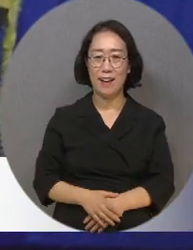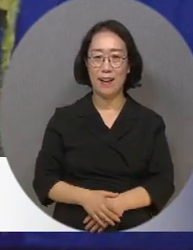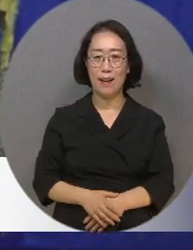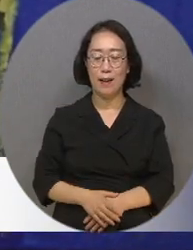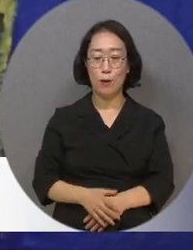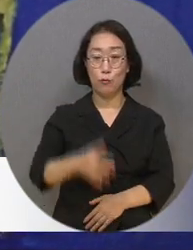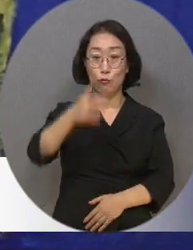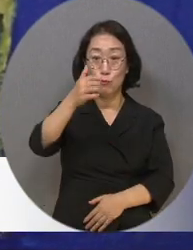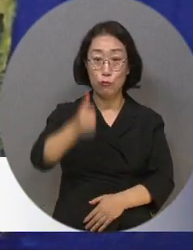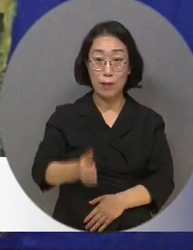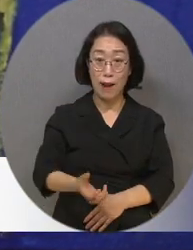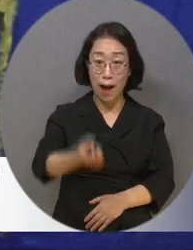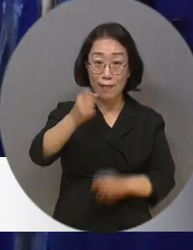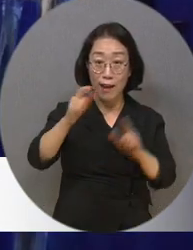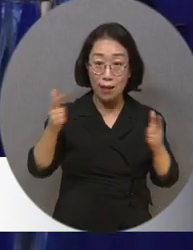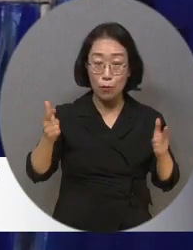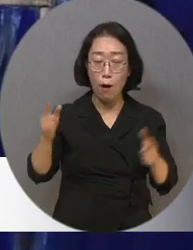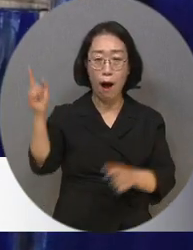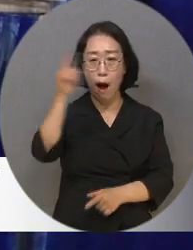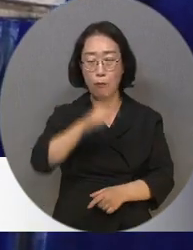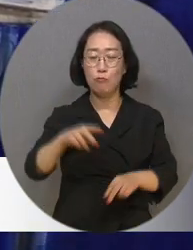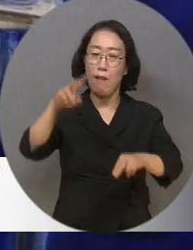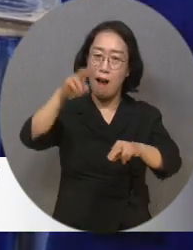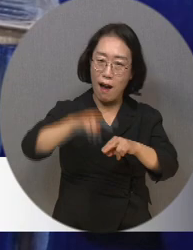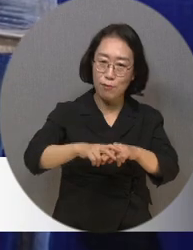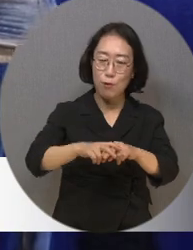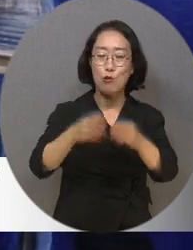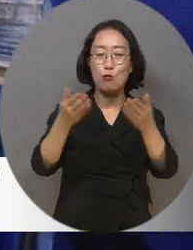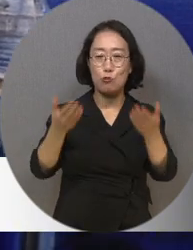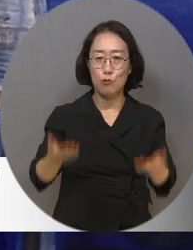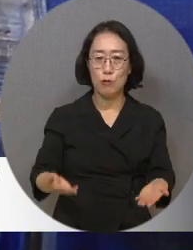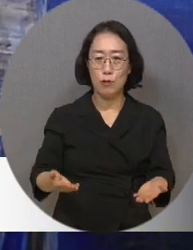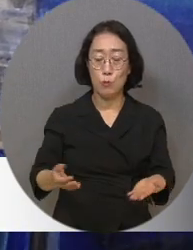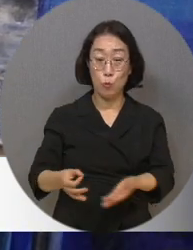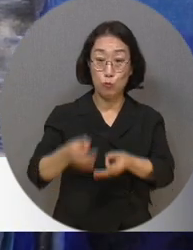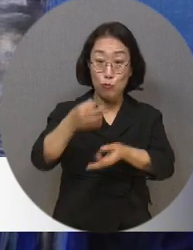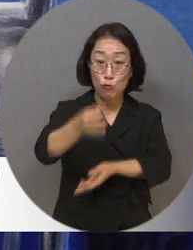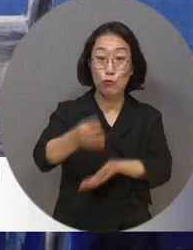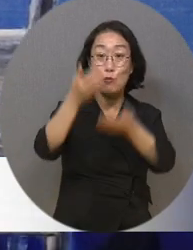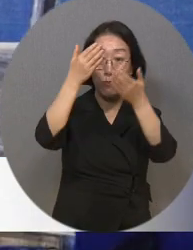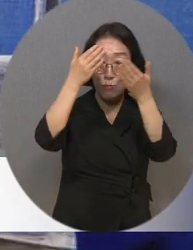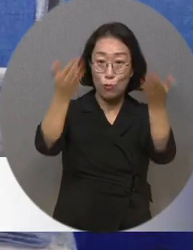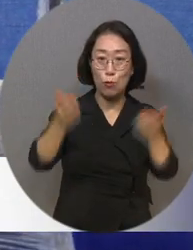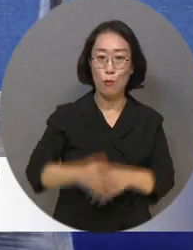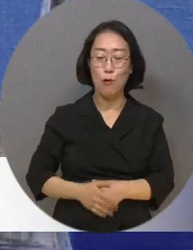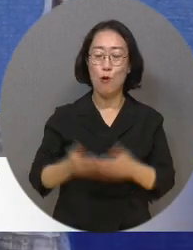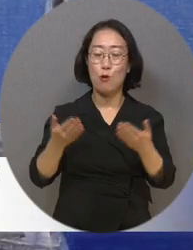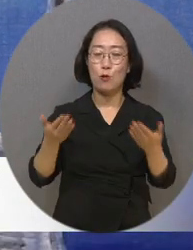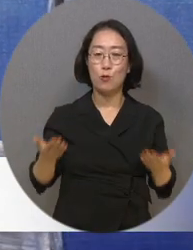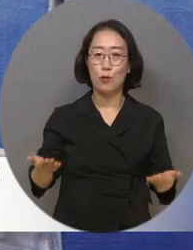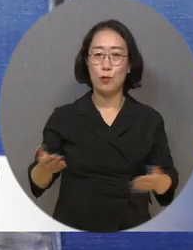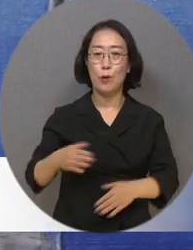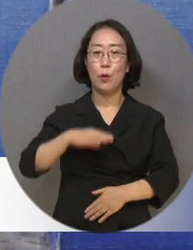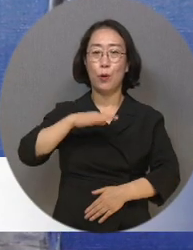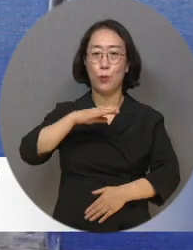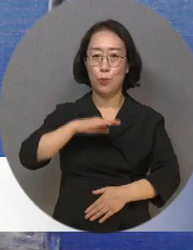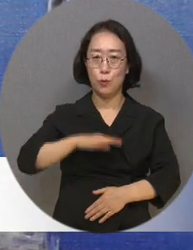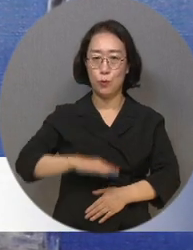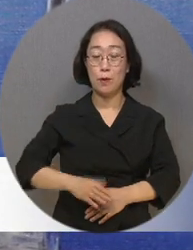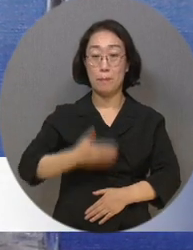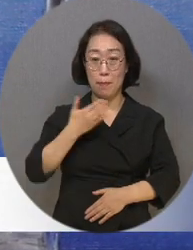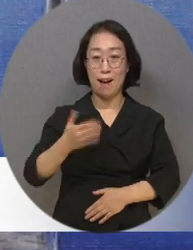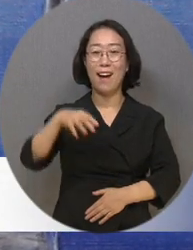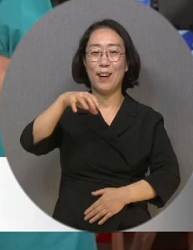주인이 아닌 지나가는 누구라도 앉아 쉬어도 대가를 바라지 않고 쉬면서 한숨을 내려놓고 가게 합니다.